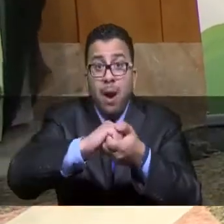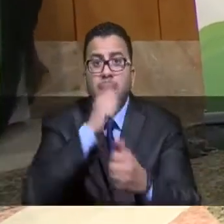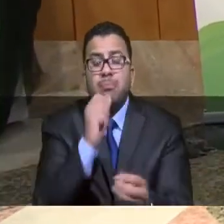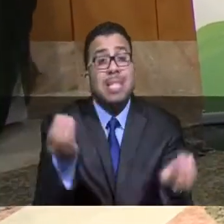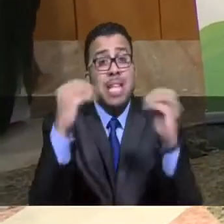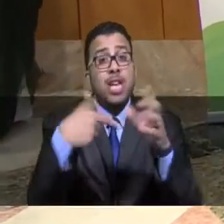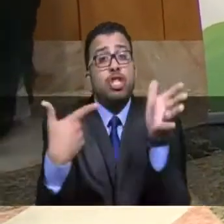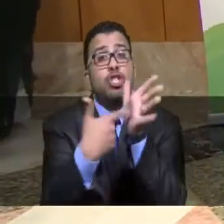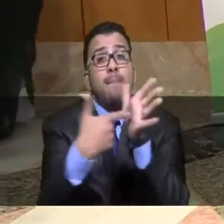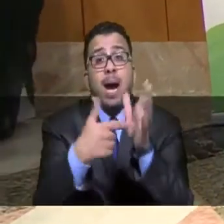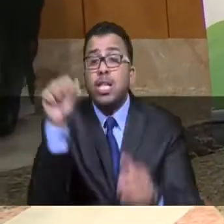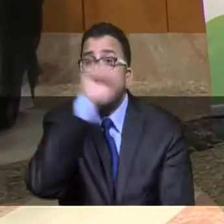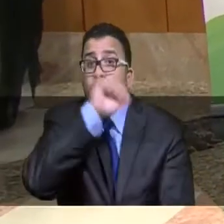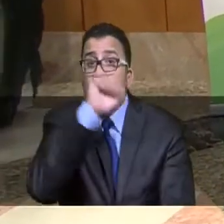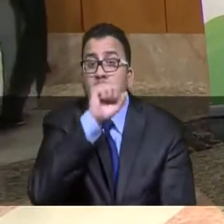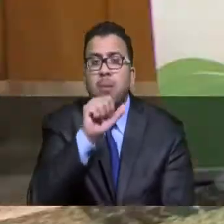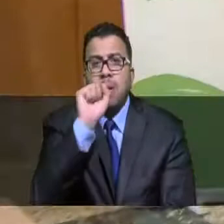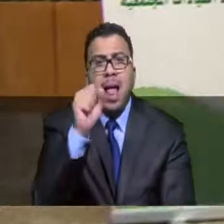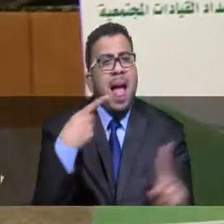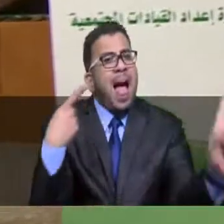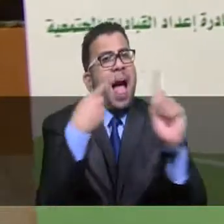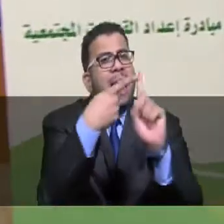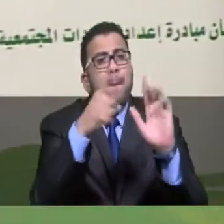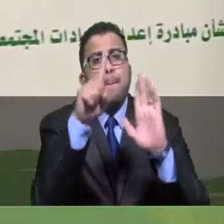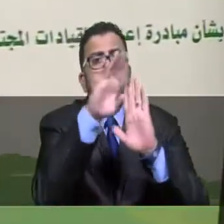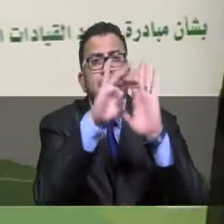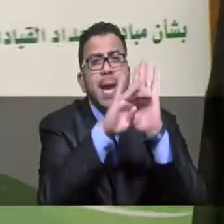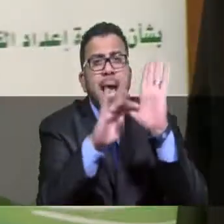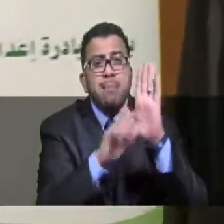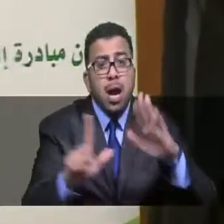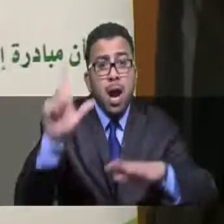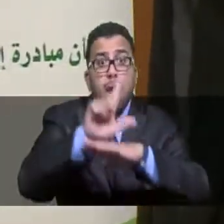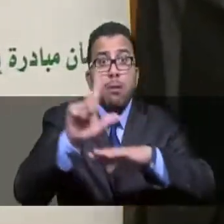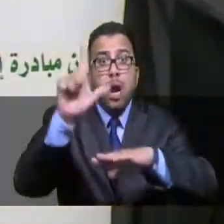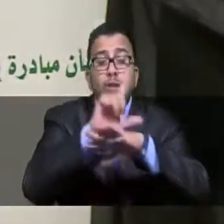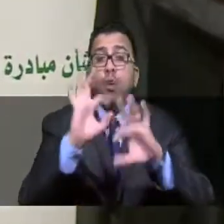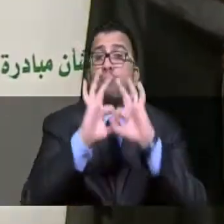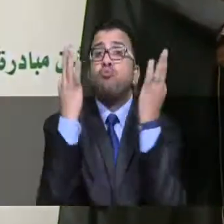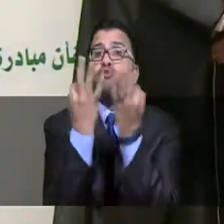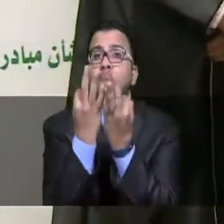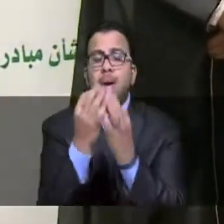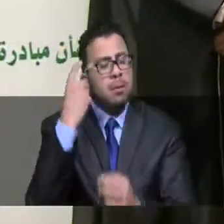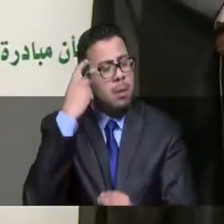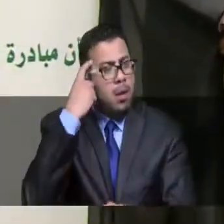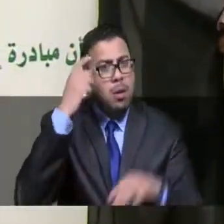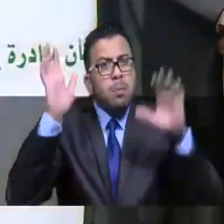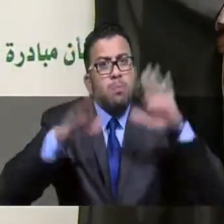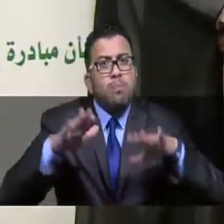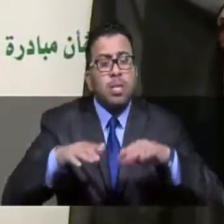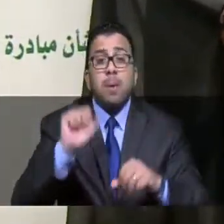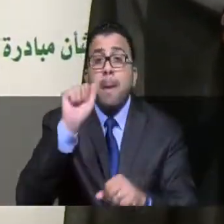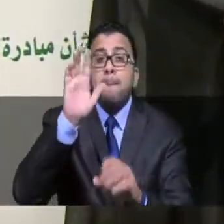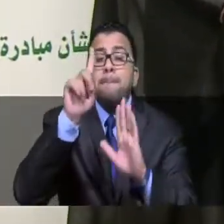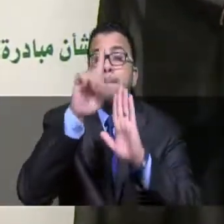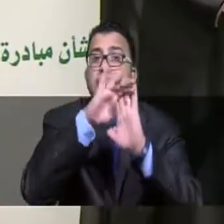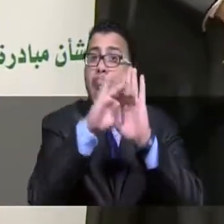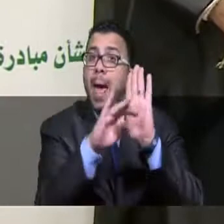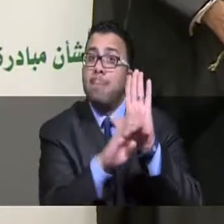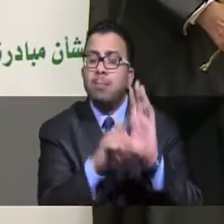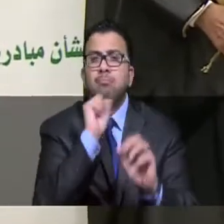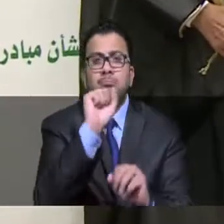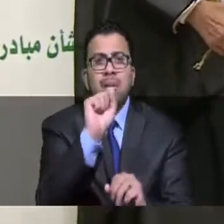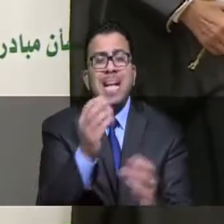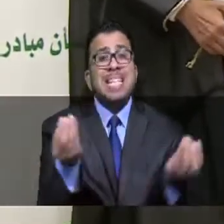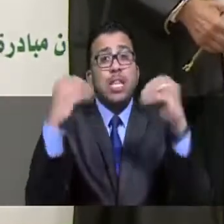بتزويد جامعة الشارقة بمقاصد وأهداف برنامج إعداد القيادات المجتمعية وترشيح المنسقين للبرنامج،